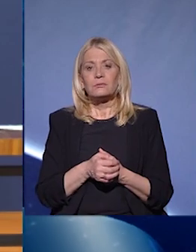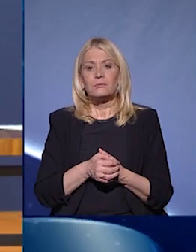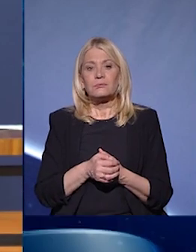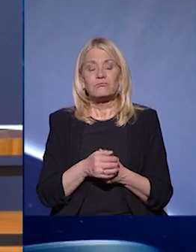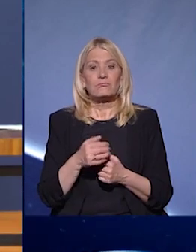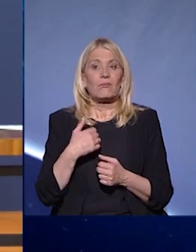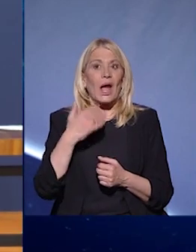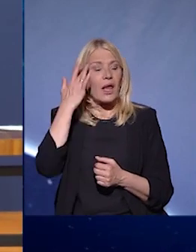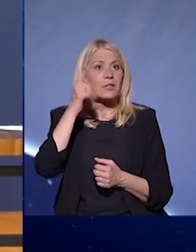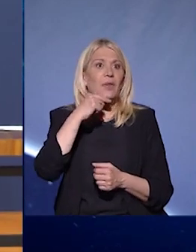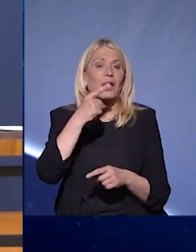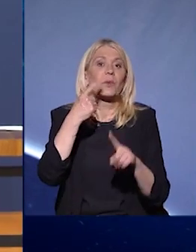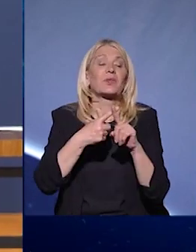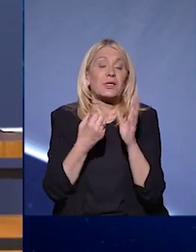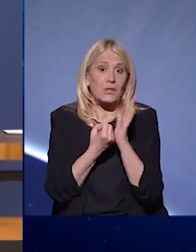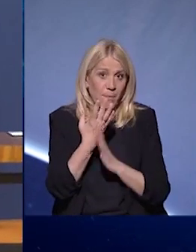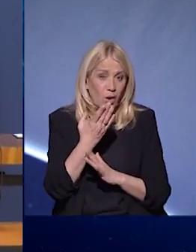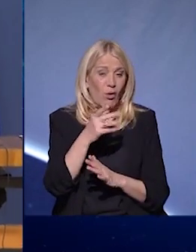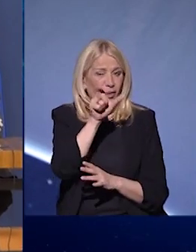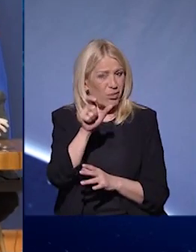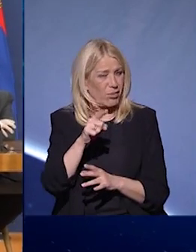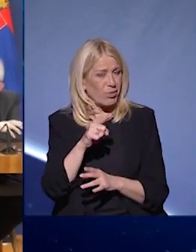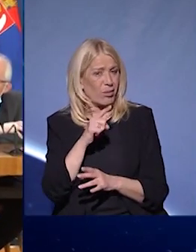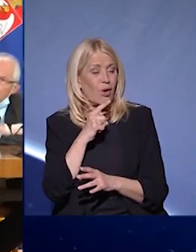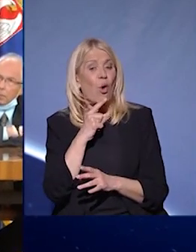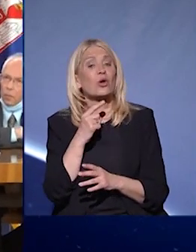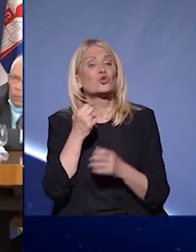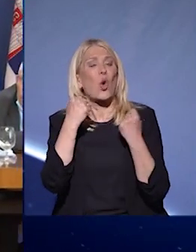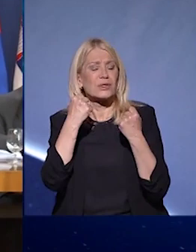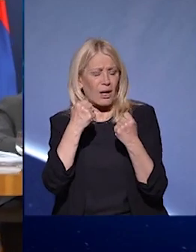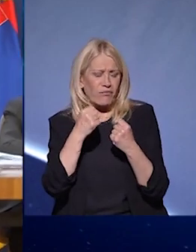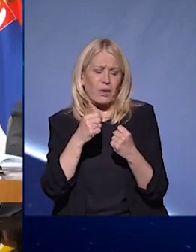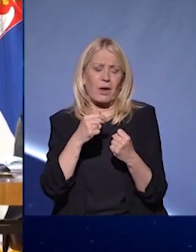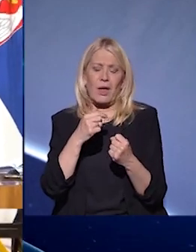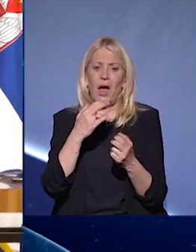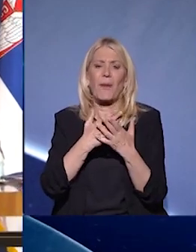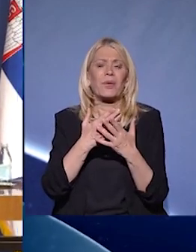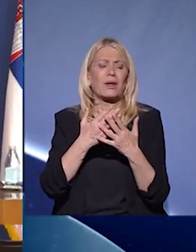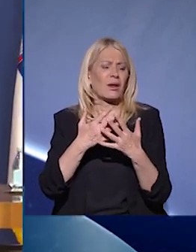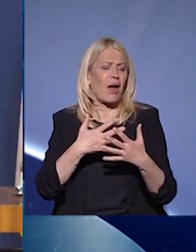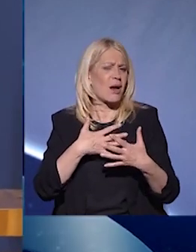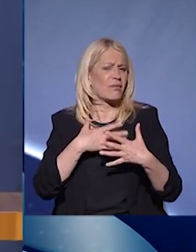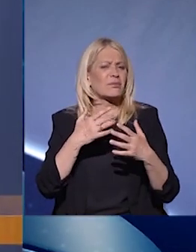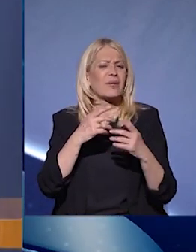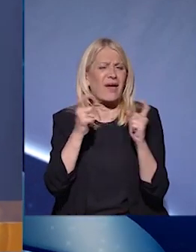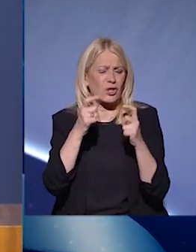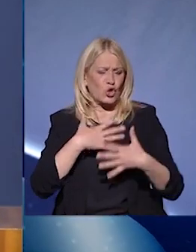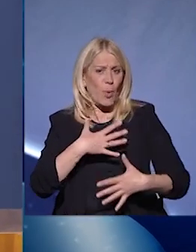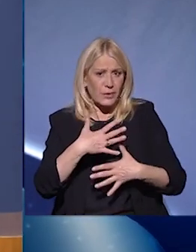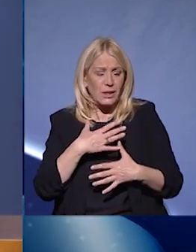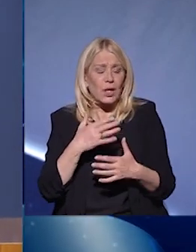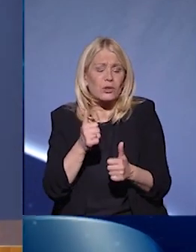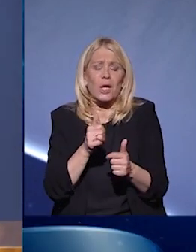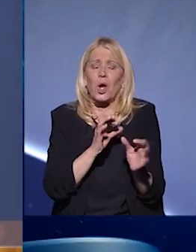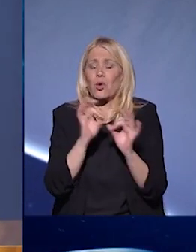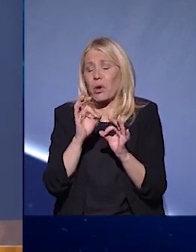Ne znam da kažem tačan broj pacijenata koji su bili na respiratoru, a sada spontano dišu